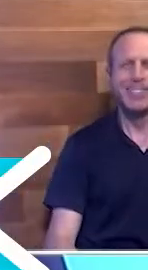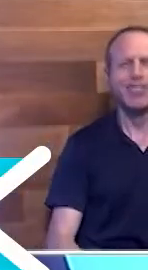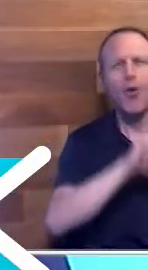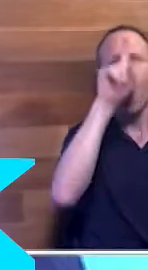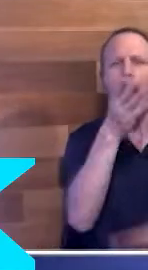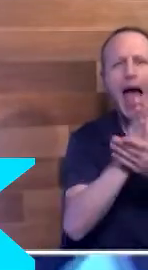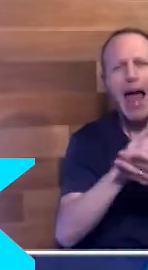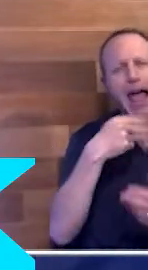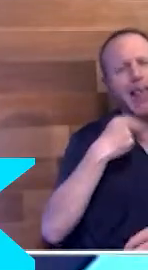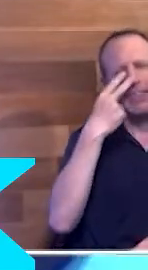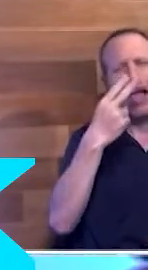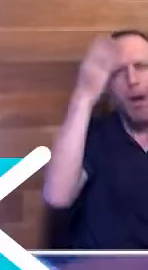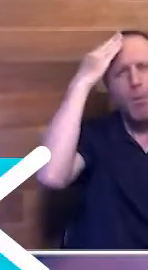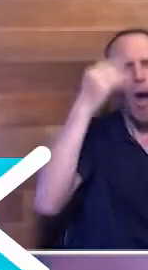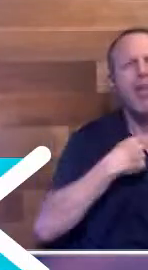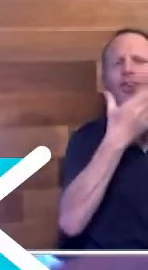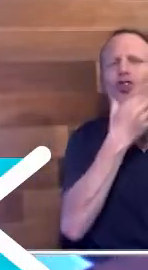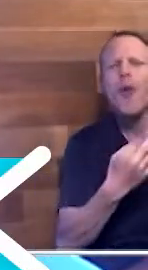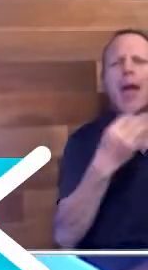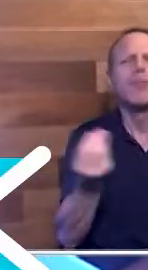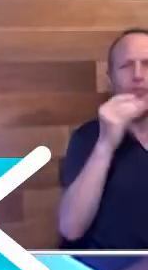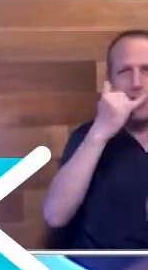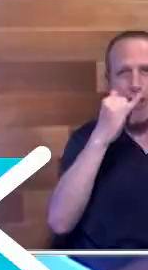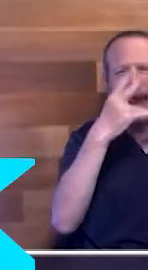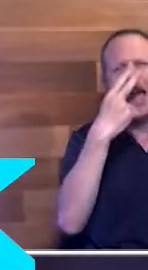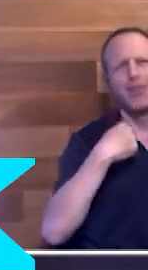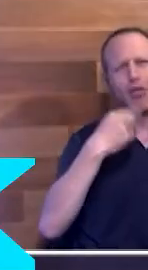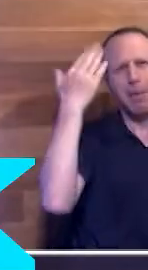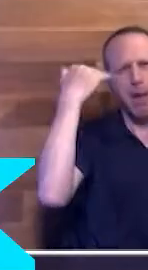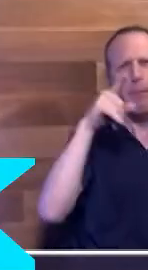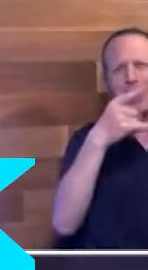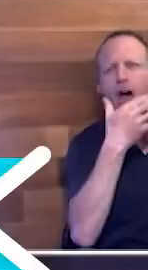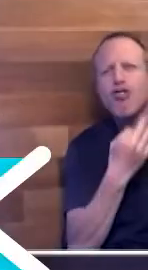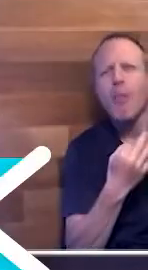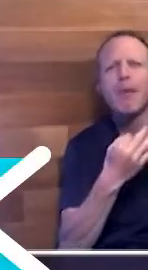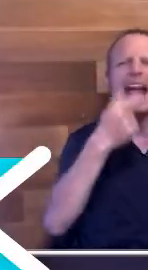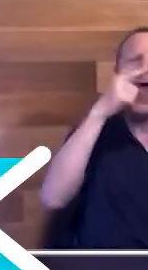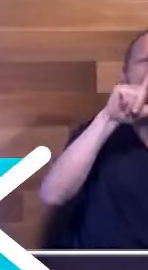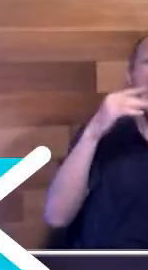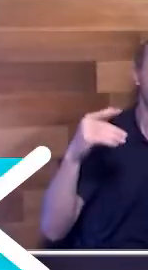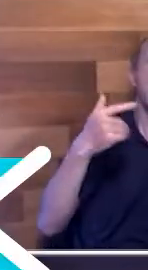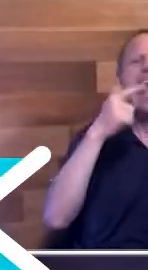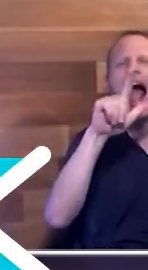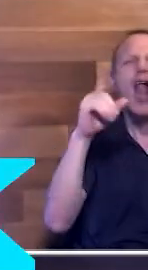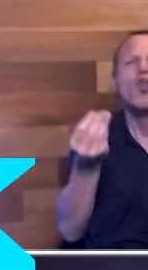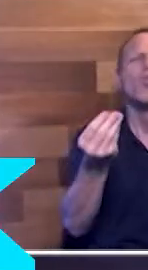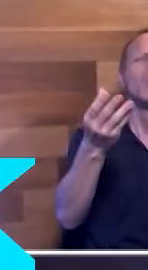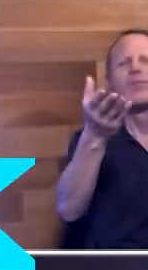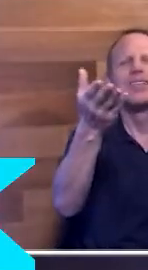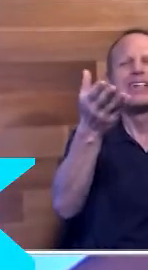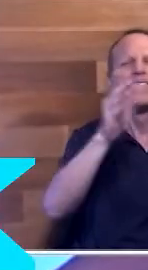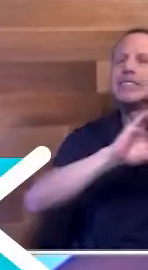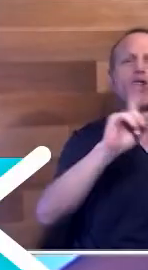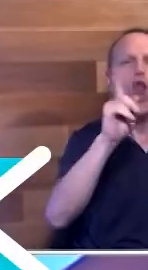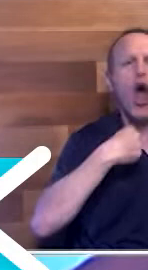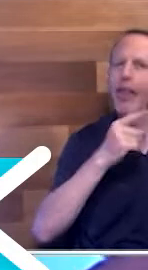אולי לחלקכם אני נראה מוכר. אני דומה למישהו, נכון? ראיתם אותי פעם, אה? אתה דומה לגל, נו, לגל הזהו.